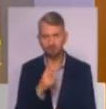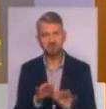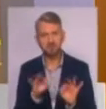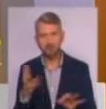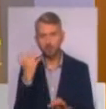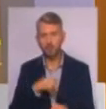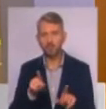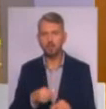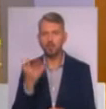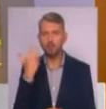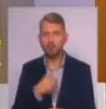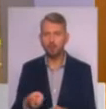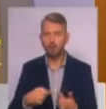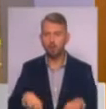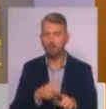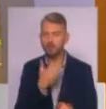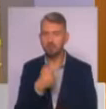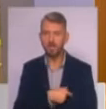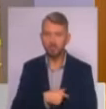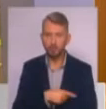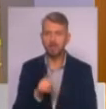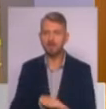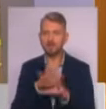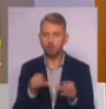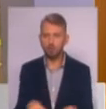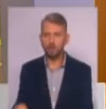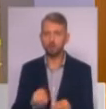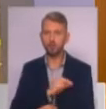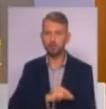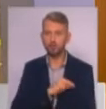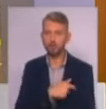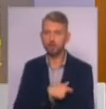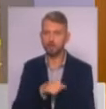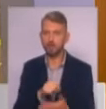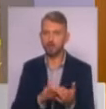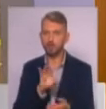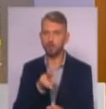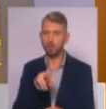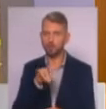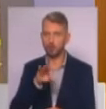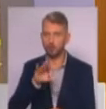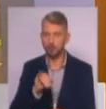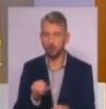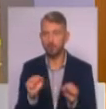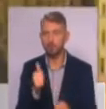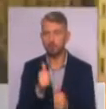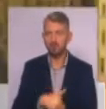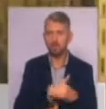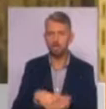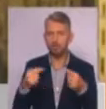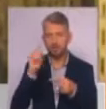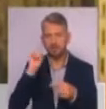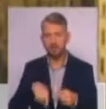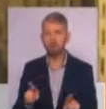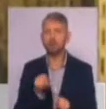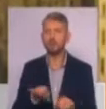дійсно, навіть якщо на окрузі немає депутата, але загалом разом працюють депутати від «Солідарності», і можна одразу по кожній адресі конкретно знати,